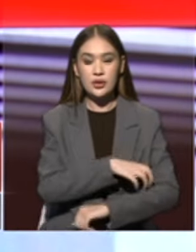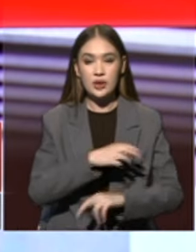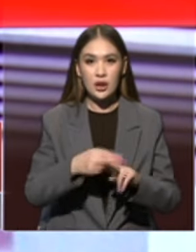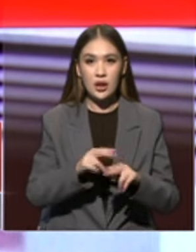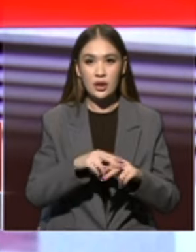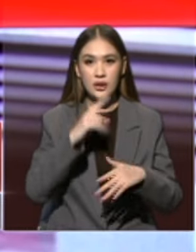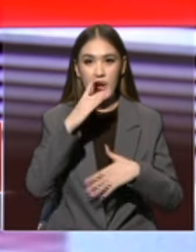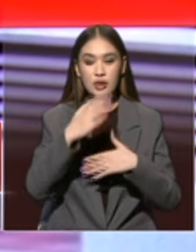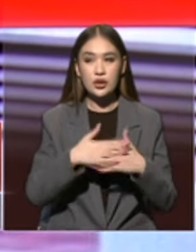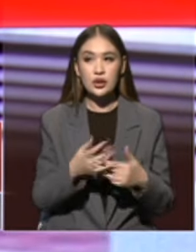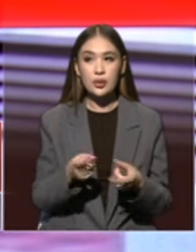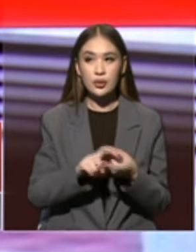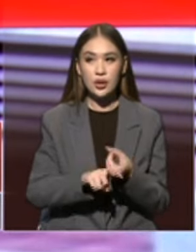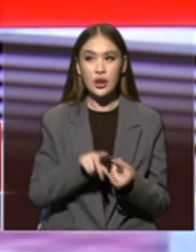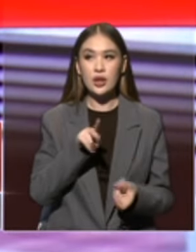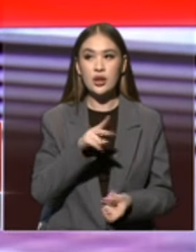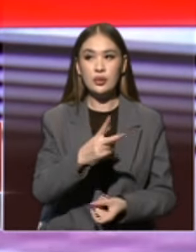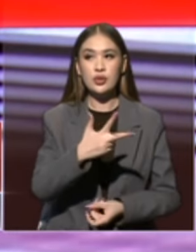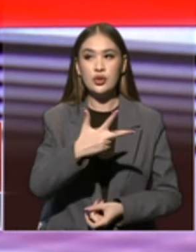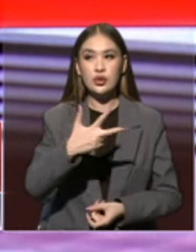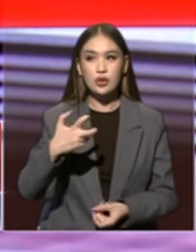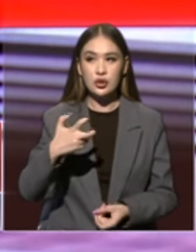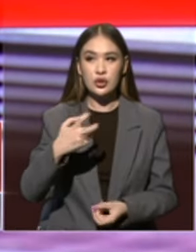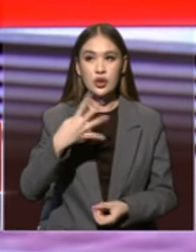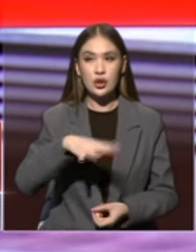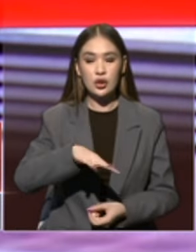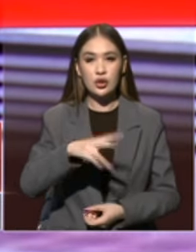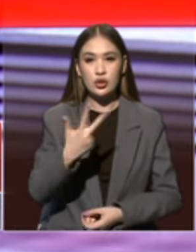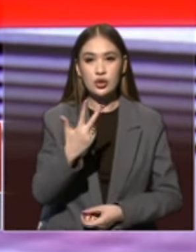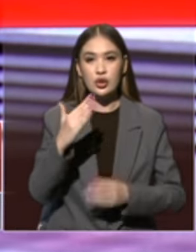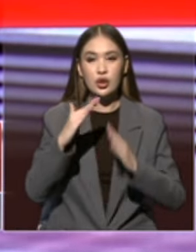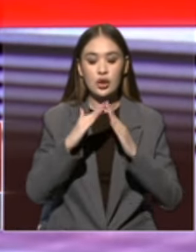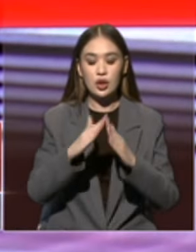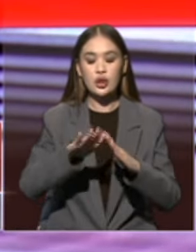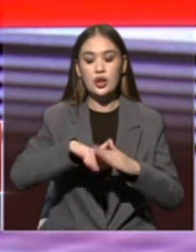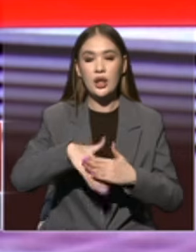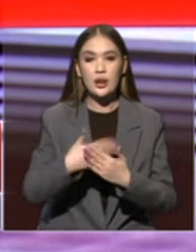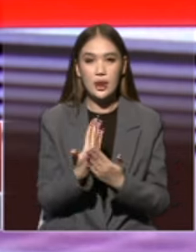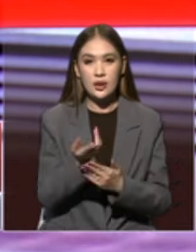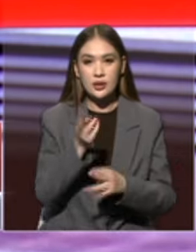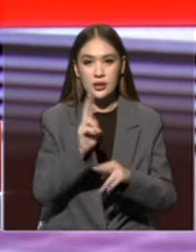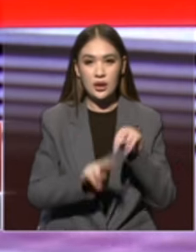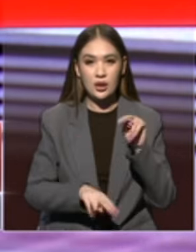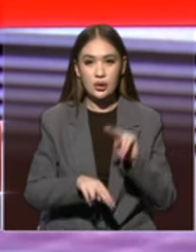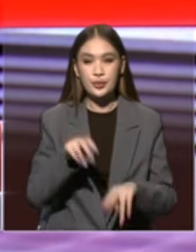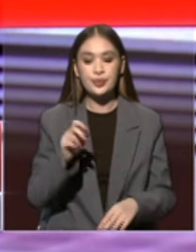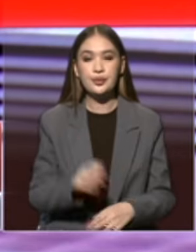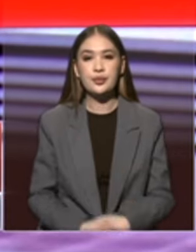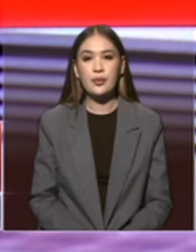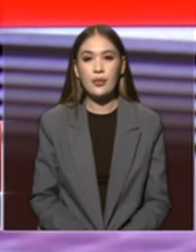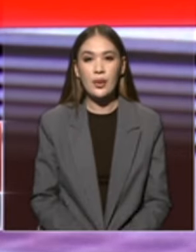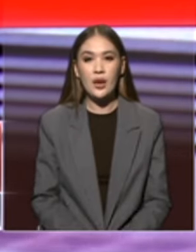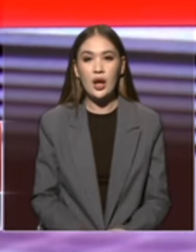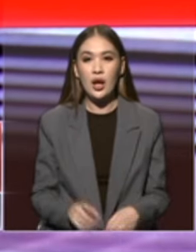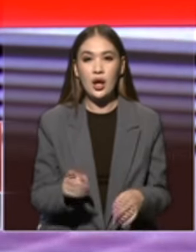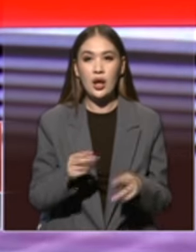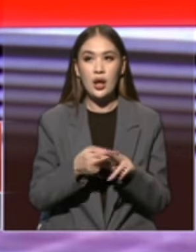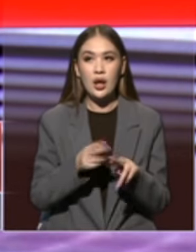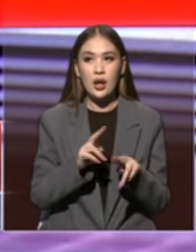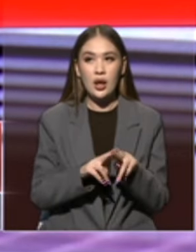нәтижесі бойынша 2343 үй бойынша жаңадан салуды көздейді. Жылжымайтын